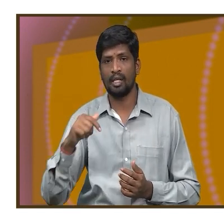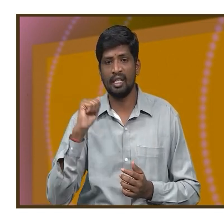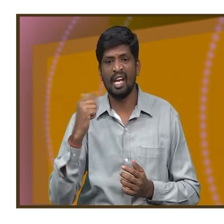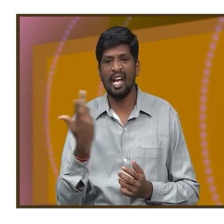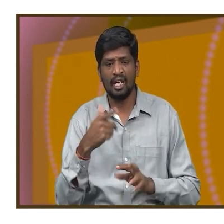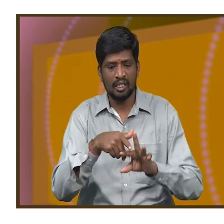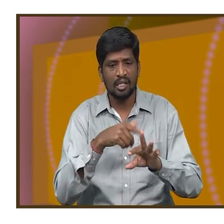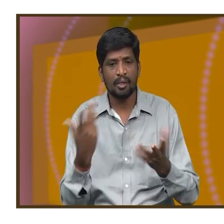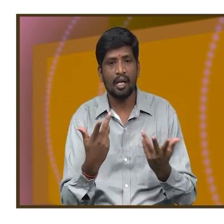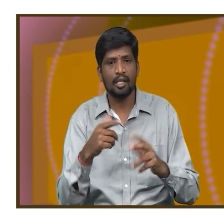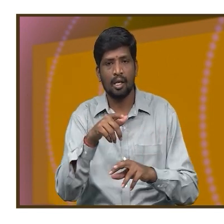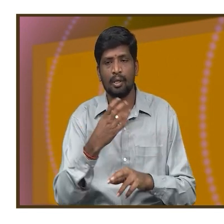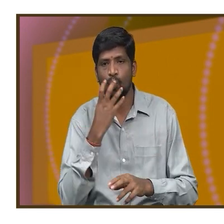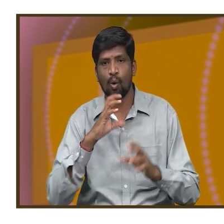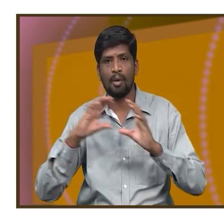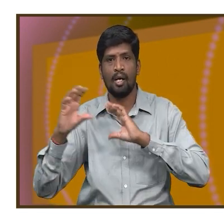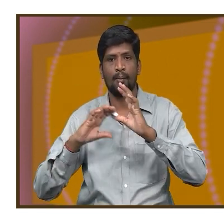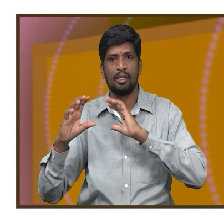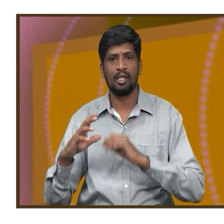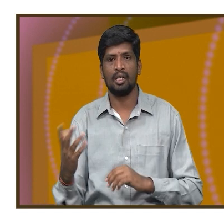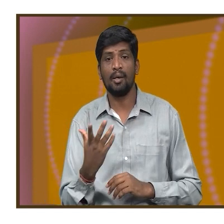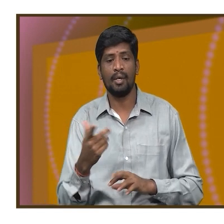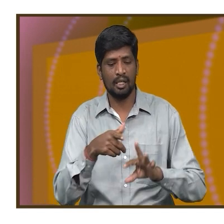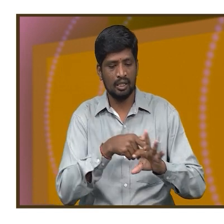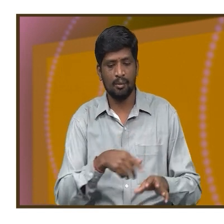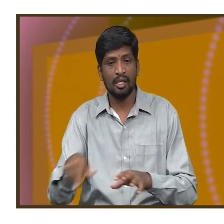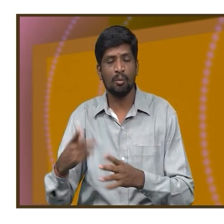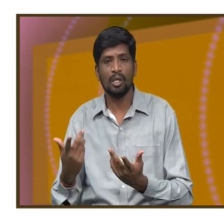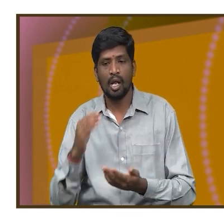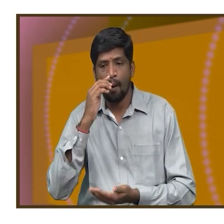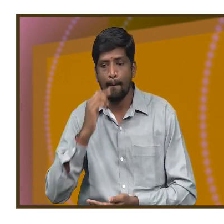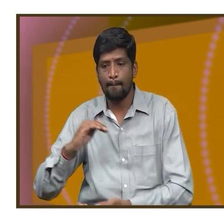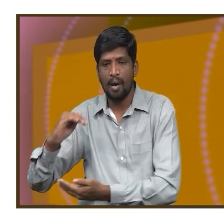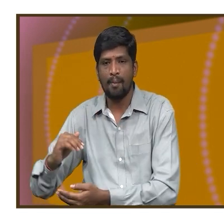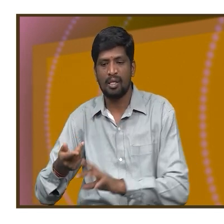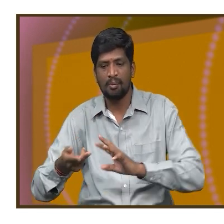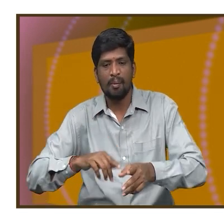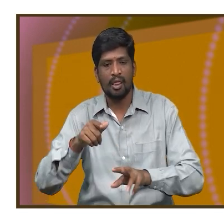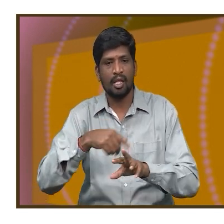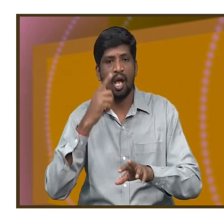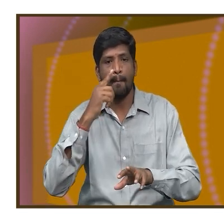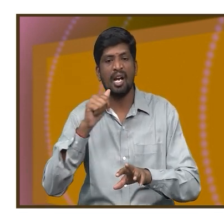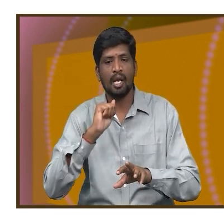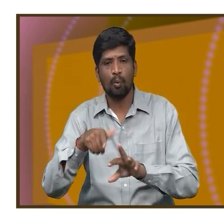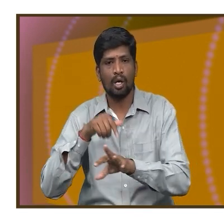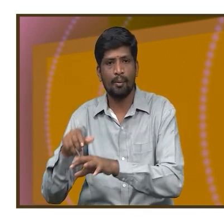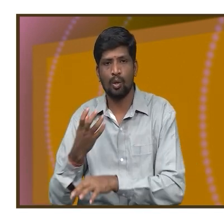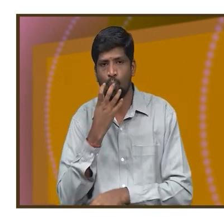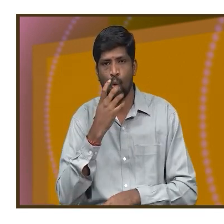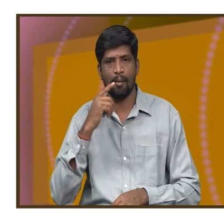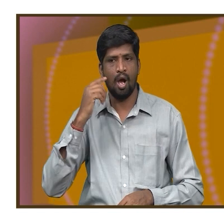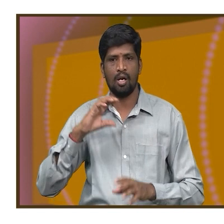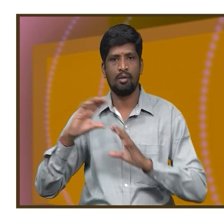தன்னுடைய மனைவியை திட்டுகிறார். எப்படி நீ இந்த காலனி அழியலாம், ஒரு சிறுமியினுடைய காலனி என்று சொல்லி கீழ்படி பார்த்து கொண்டு தன்னுடைய அந்த